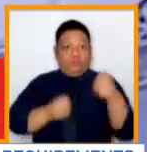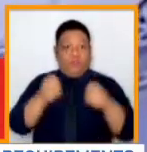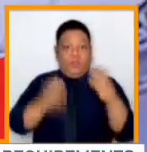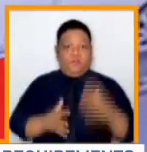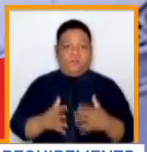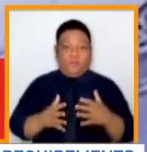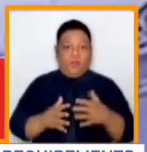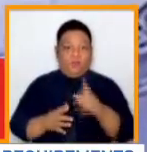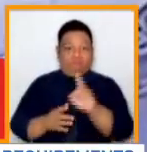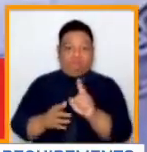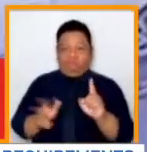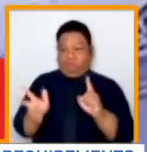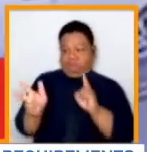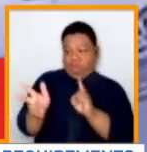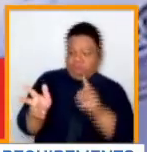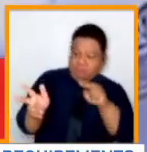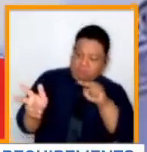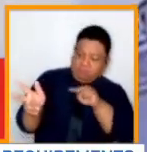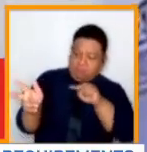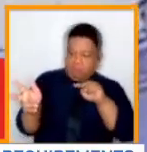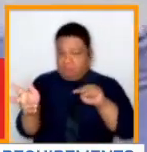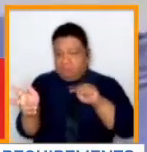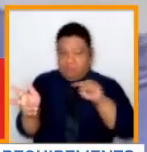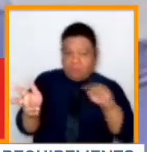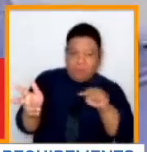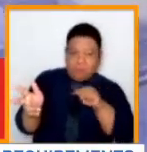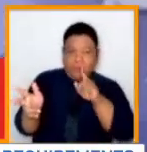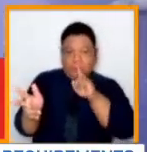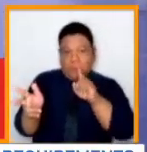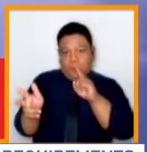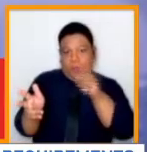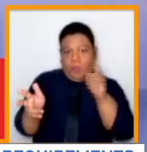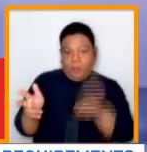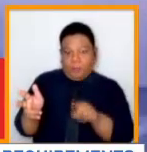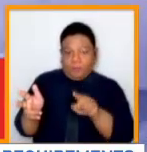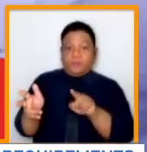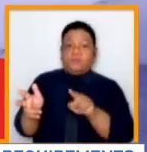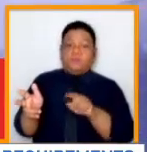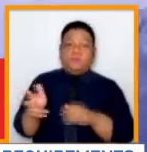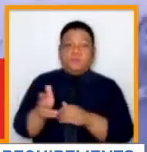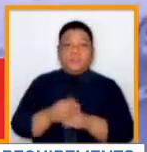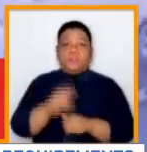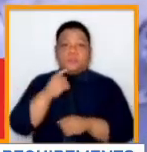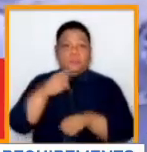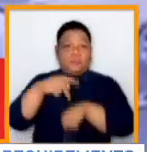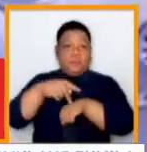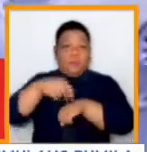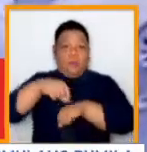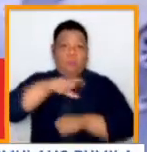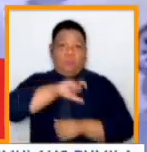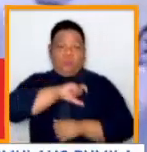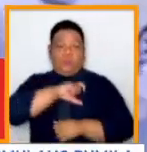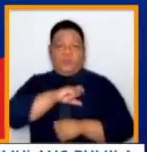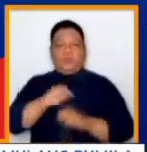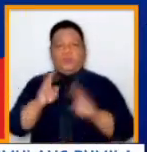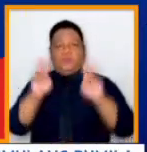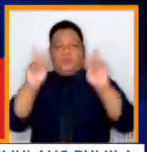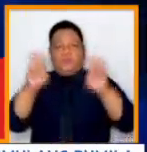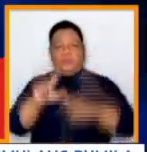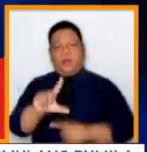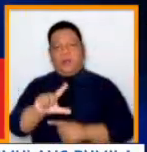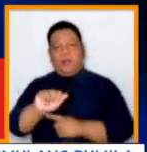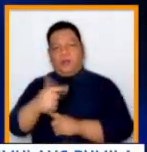sasakyan, tinitignan kung totoong nahulog nga ang kanyang plaka. Ayon sa Parañaque Police, laglag plaka ang tawag sa modus na ito.